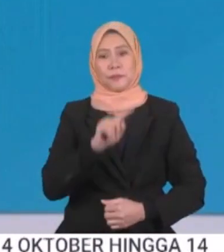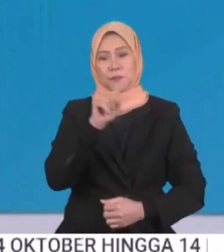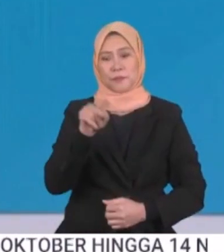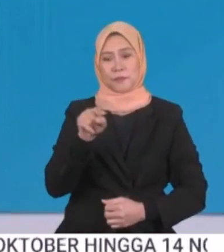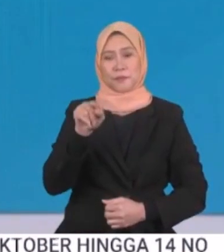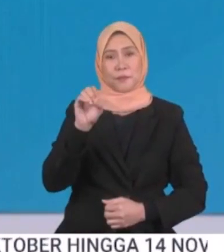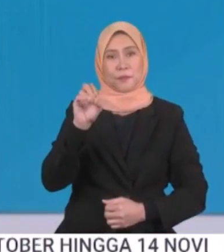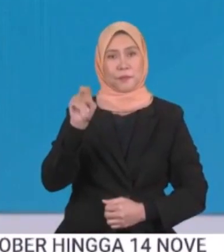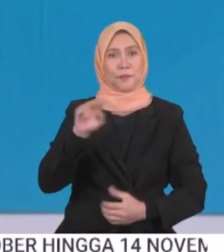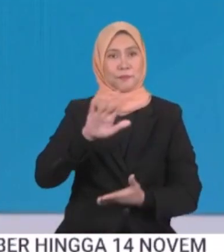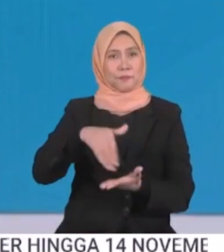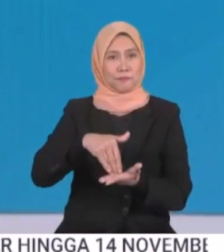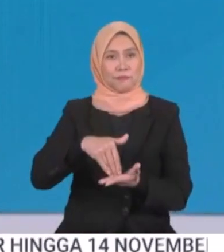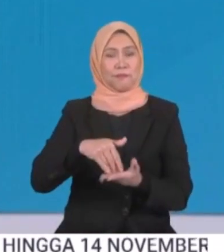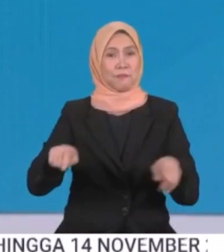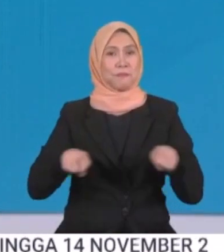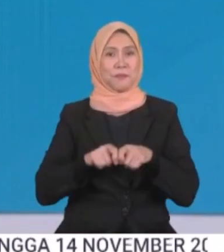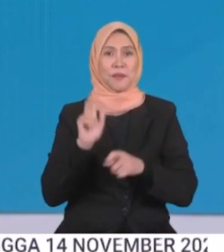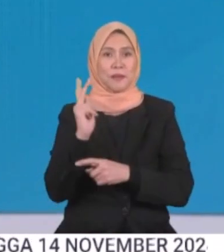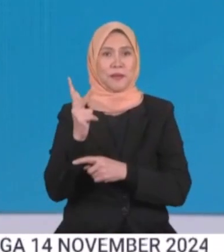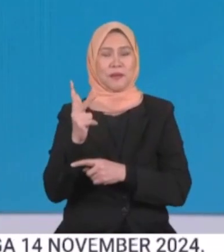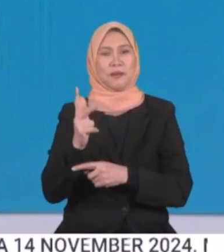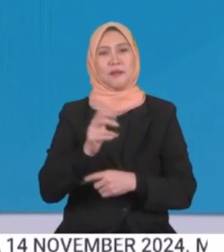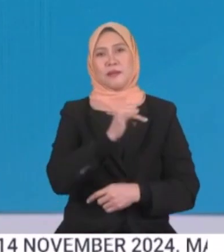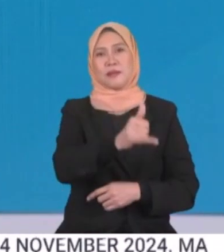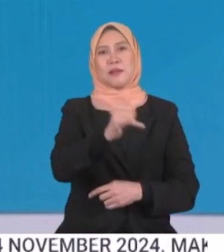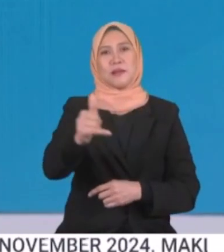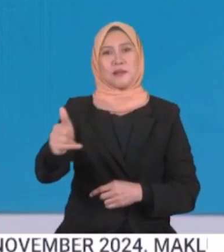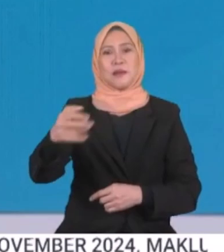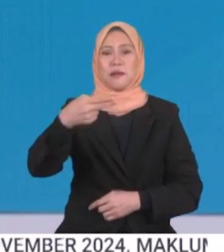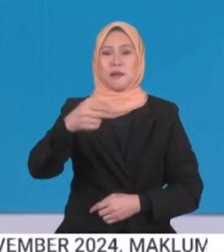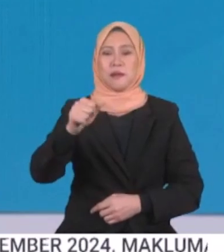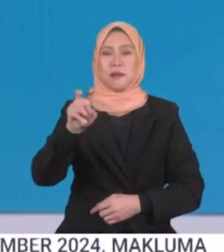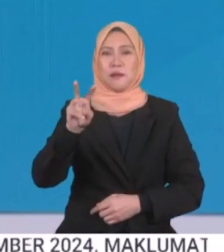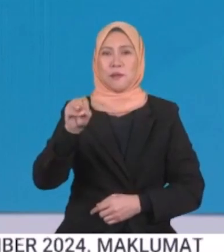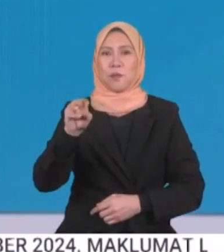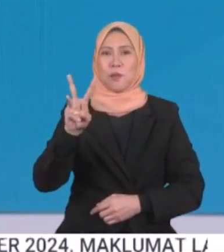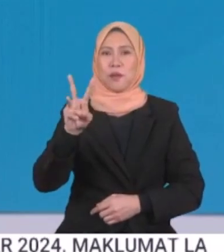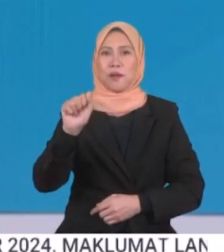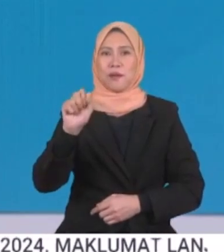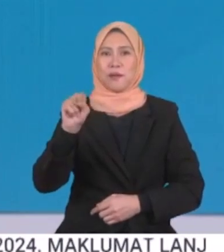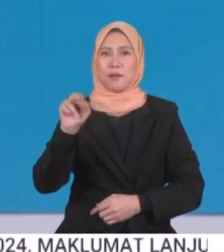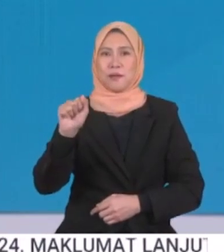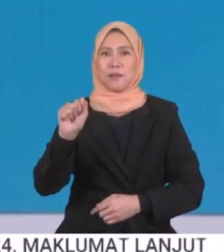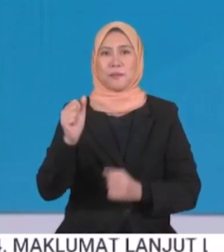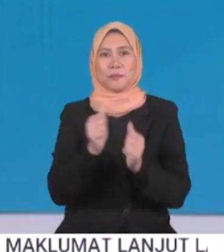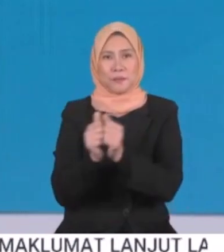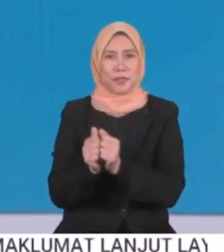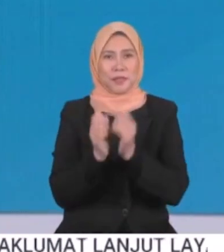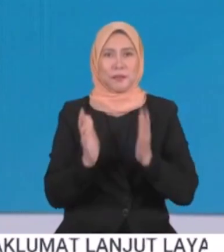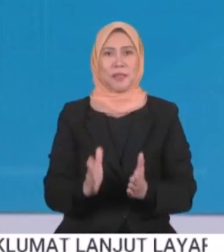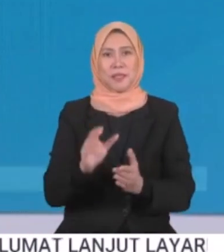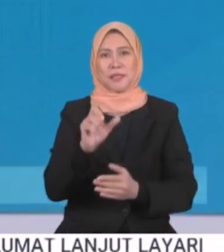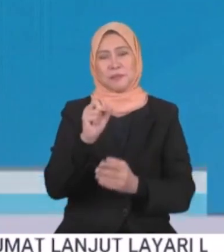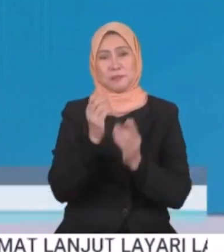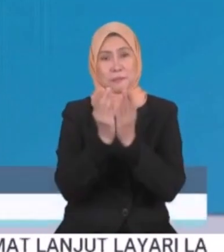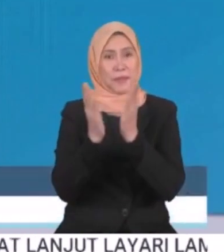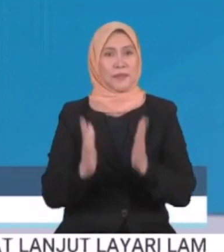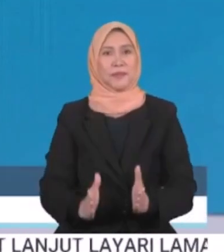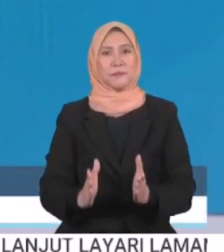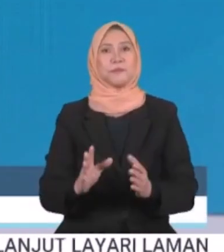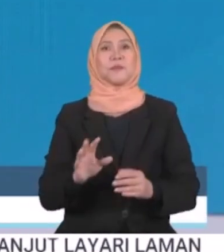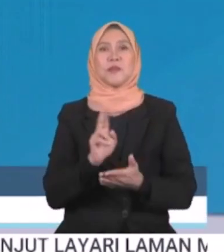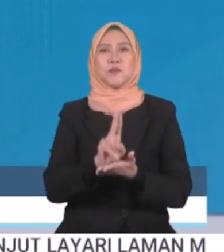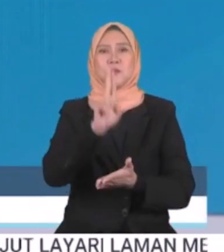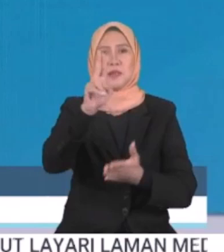Zon tengah adalah lokasi ketiga bagi jelajah hawana 2024 bersama siswa sebanyak tujuh Universiti menerima sumbangan